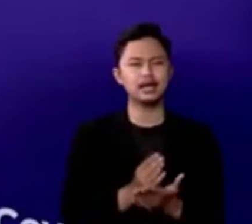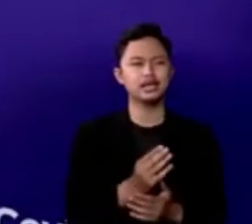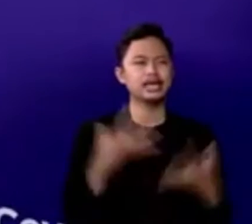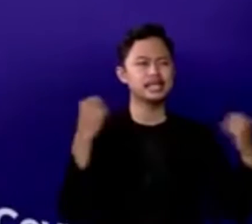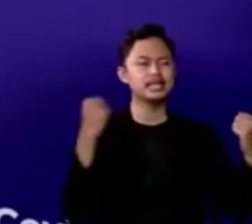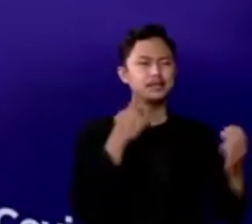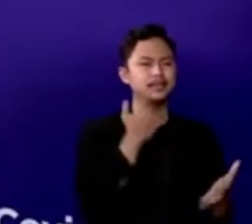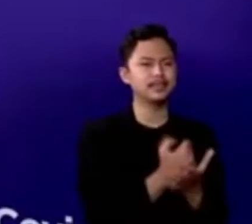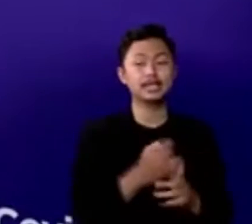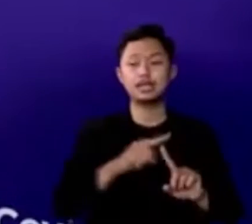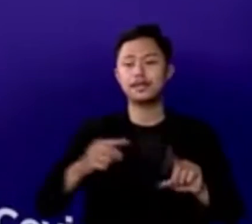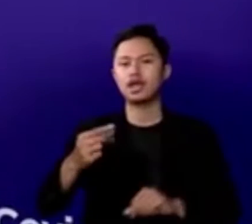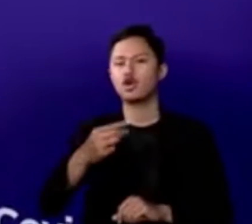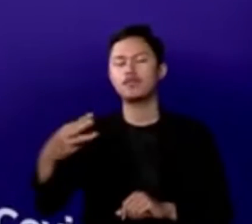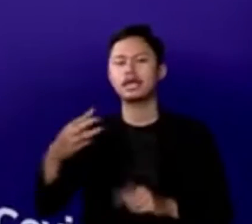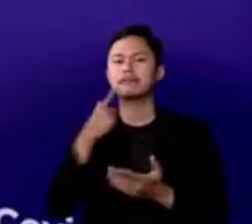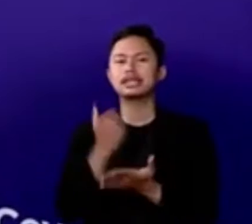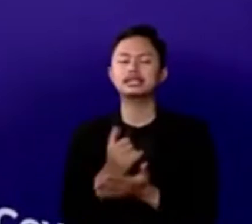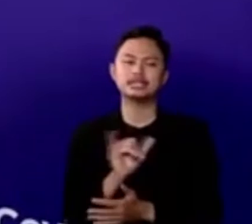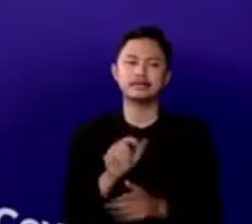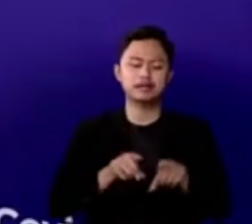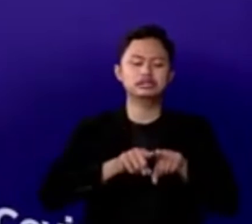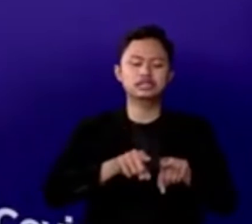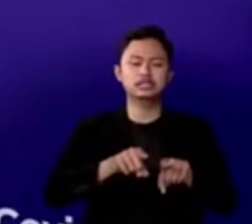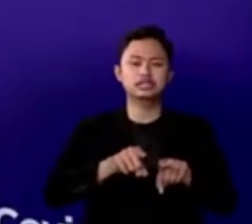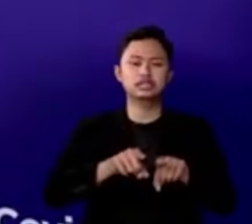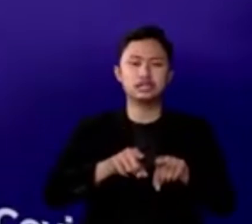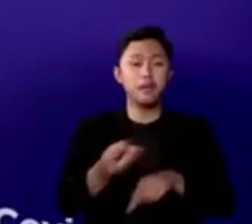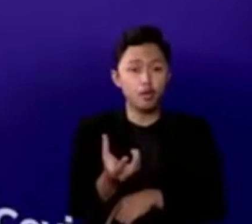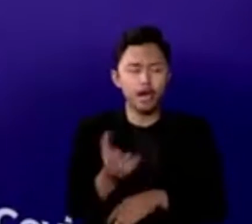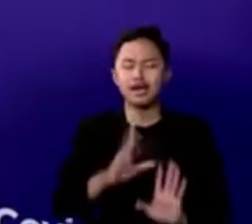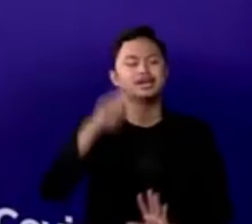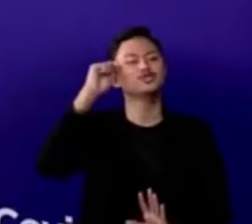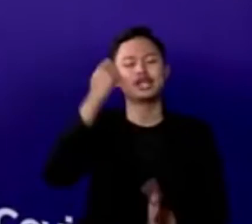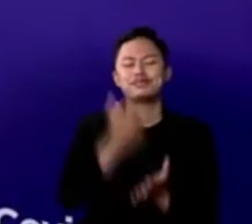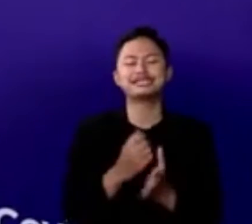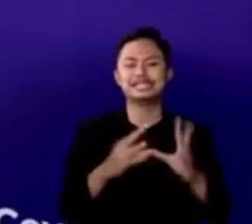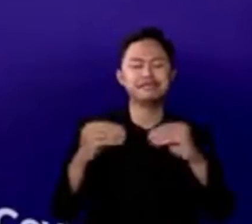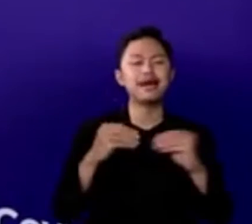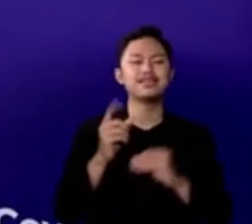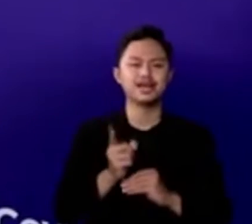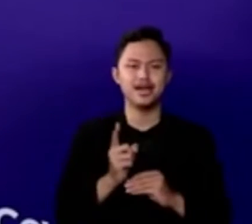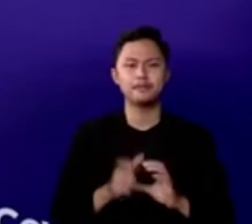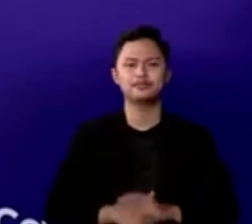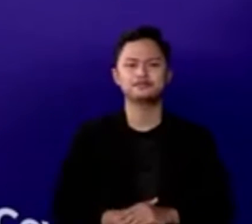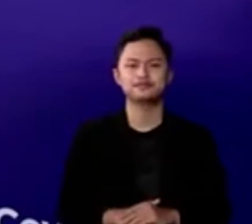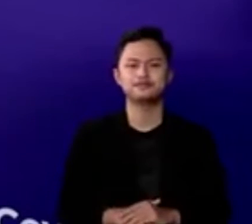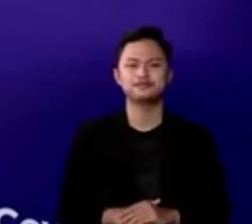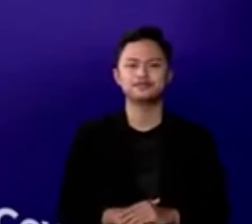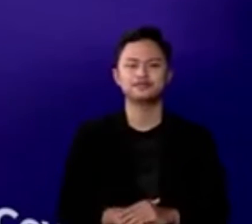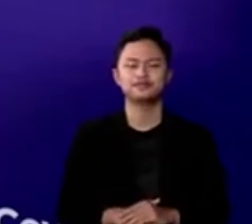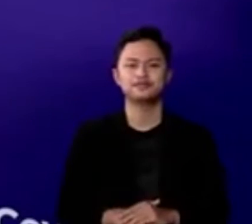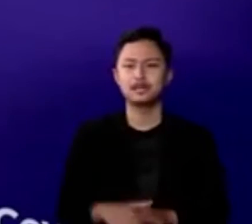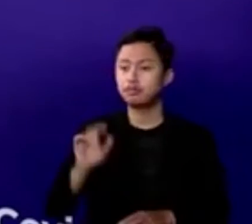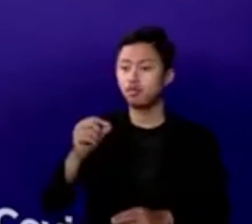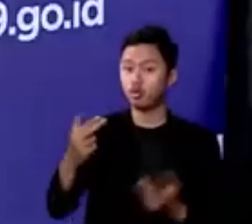pentingnya itu dijalankan beriringan tidak pernah mudah mempersiapkan dah perdebatan dan seterusnya ngechat dia tadi